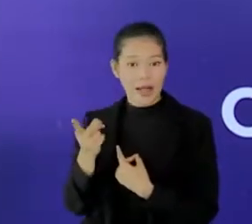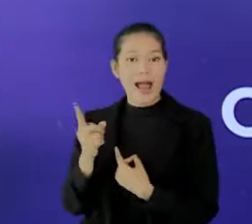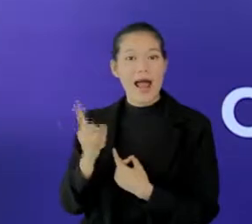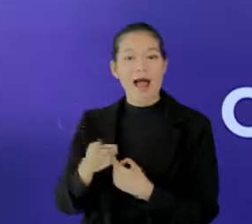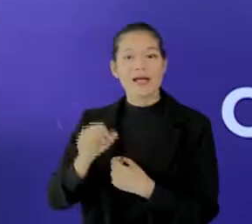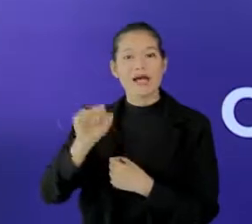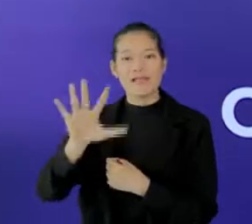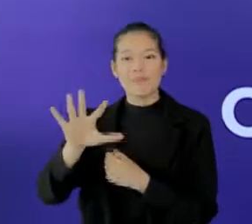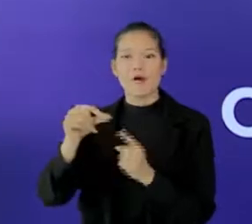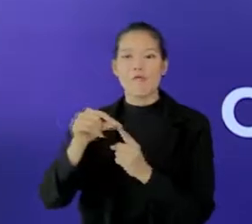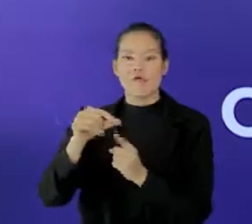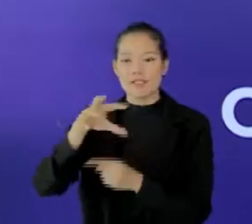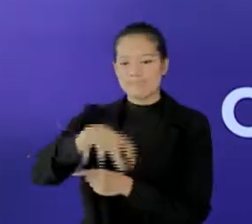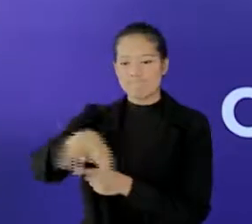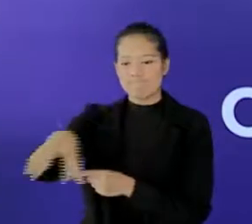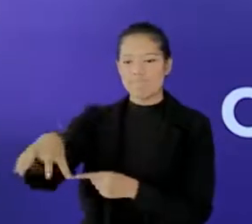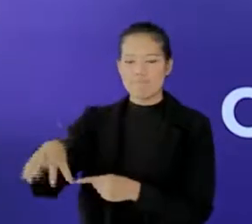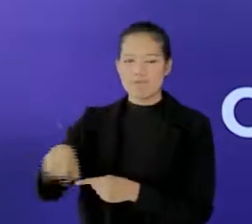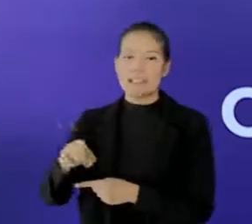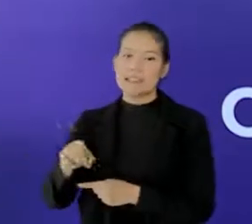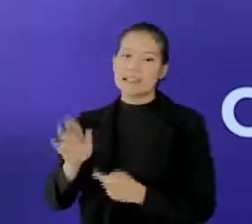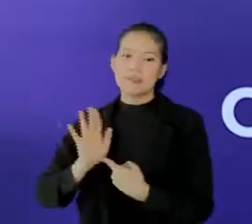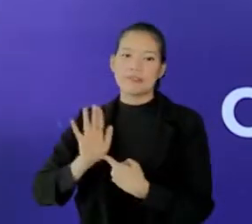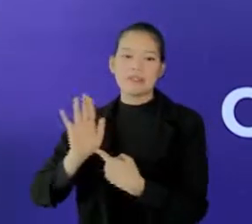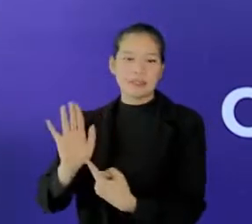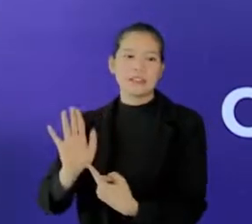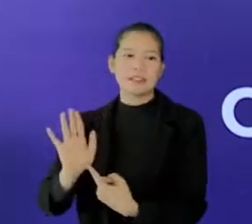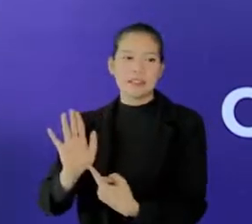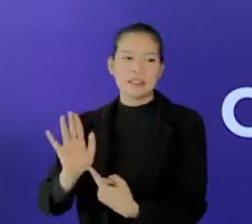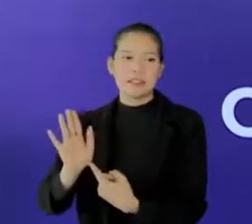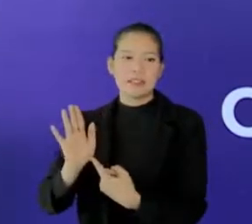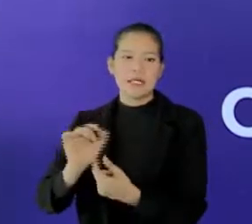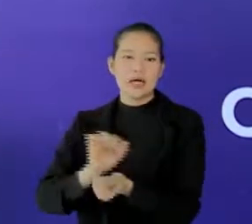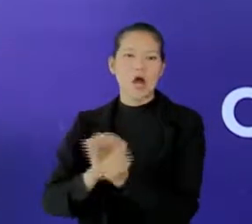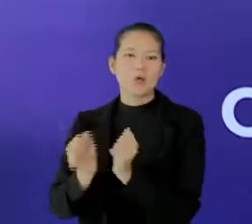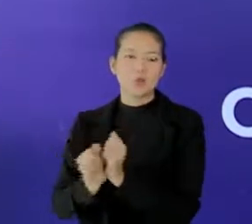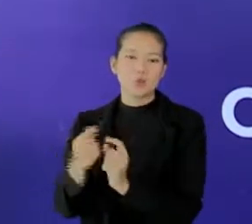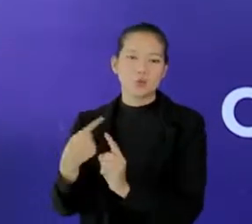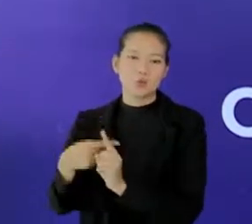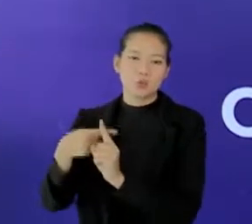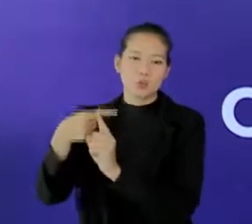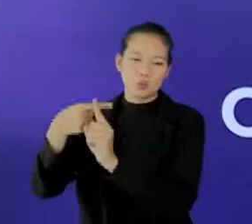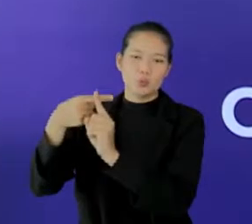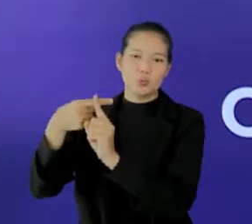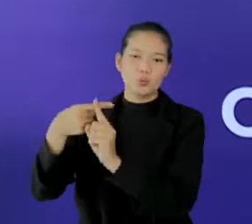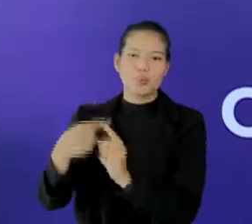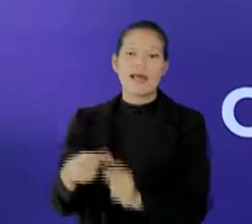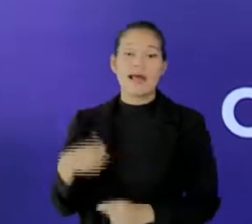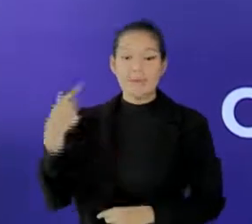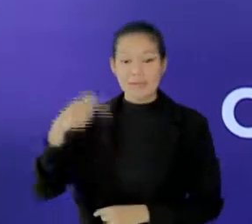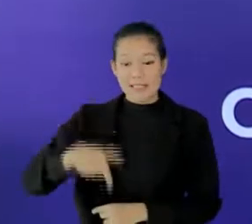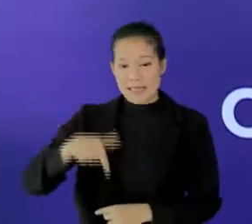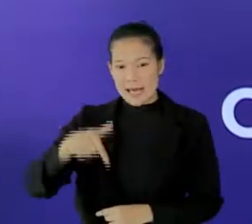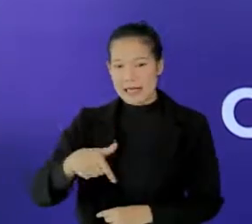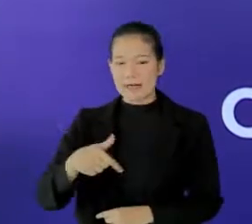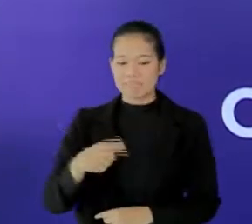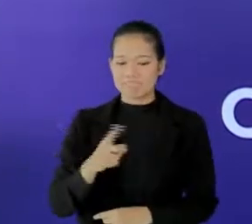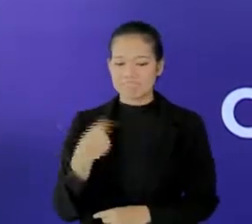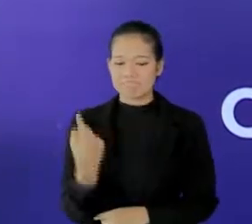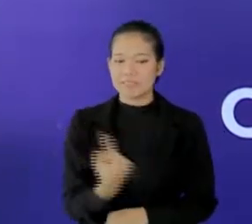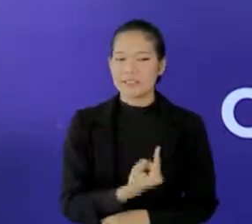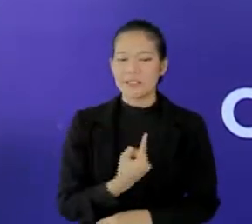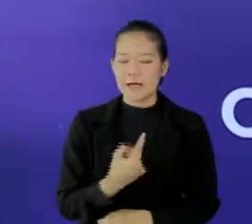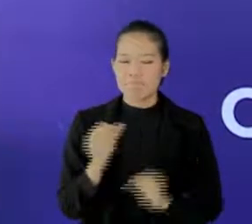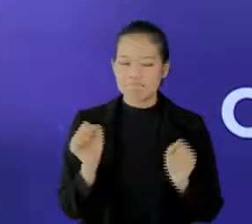memang 5 provinsi yang menunjukkan peningkatan kasus konfirmasi. Dan saat ini sedang kita lakukan